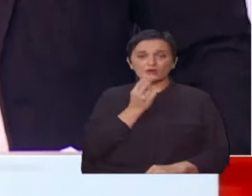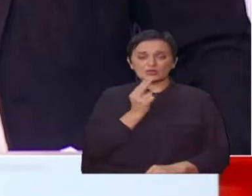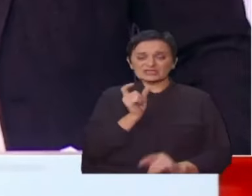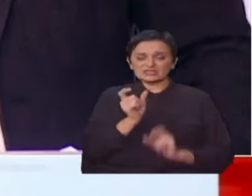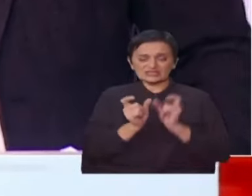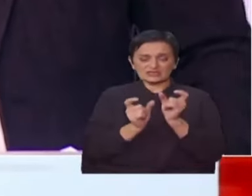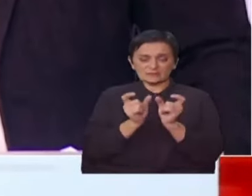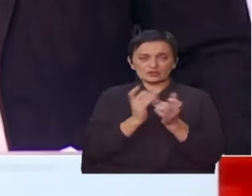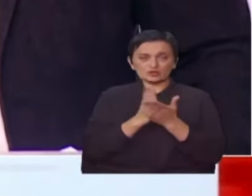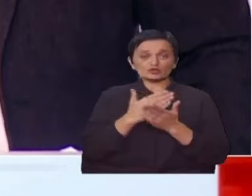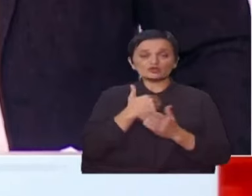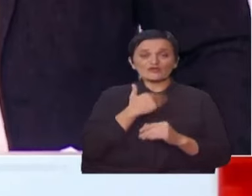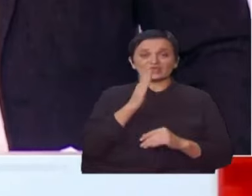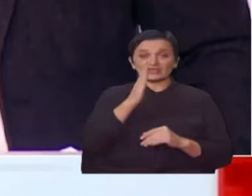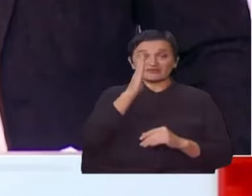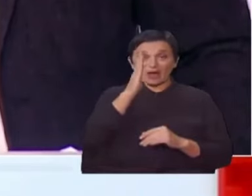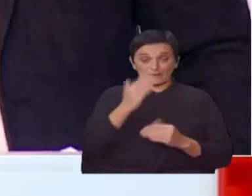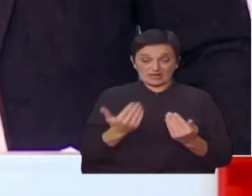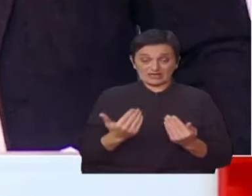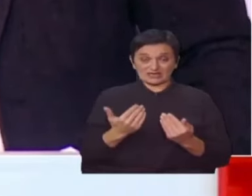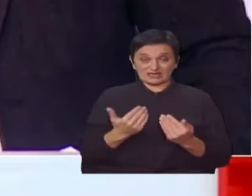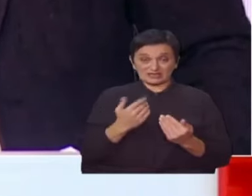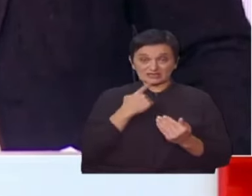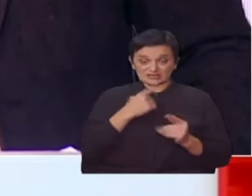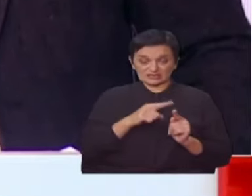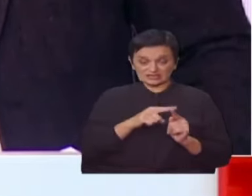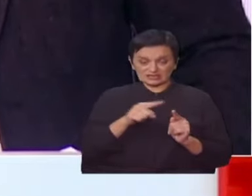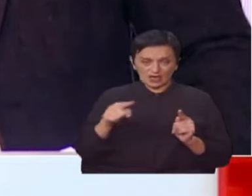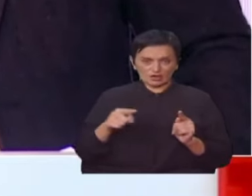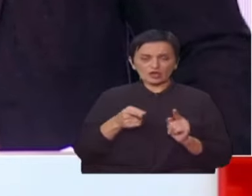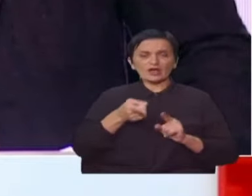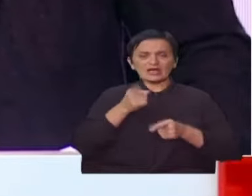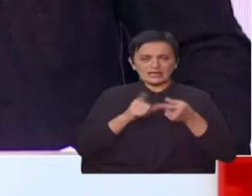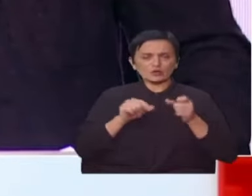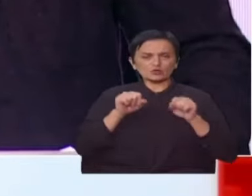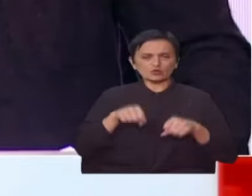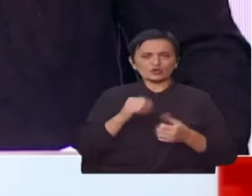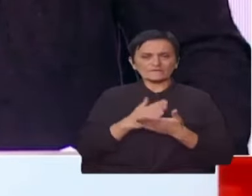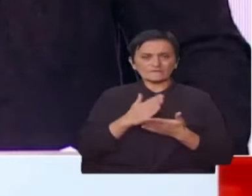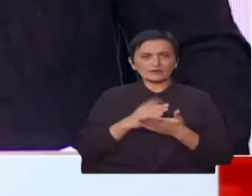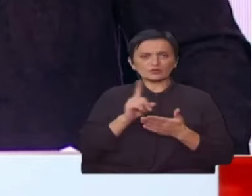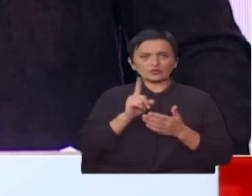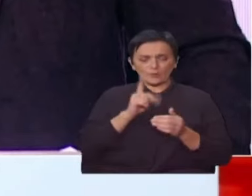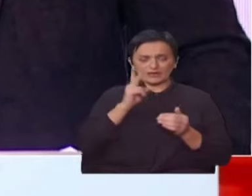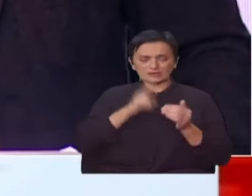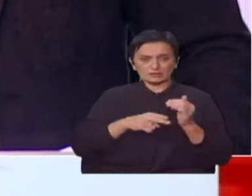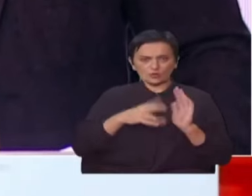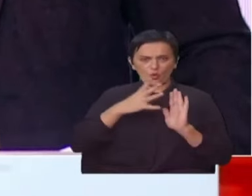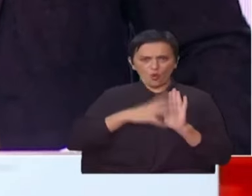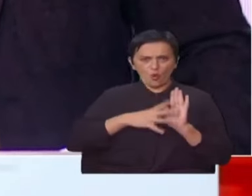ზრდა. ჩვენ ვაპირებთ, რომ წლევანდელი წელი და ამისი ყველანაირი რეალური შესაძლებლობა არის, რომ დავამთავროთ